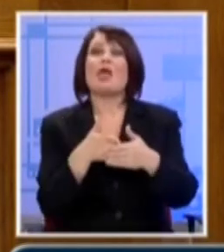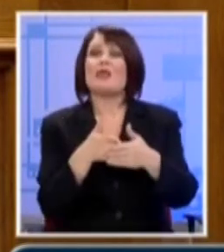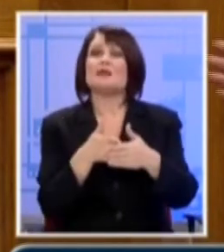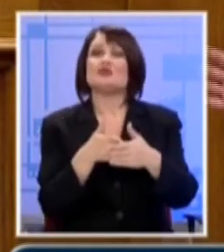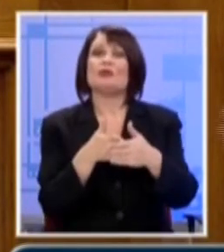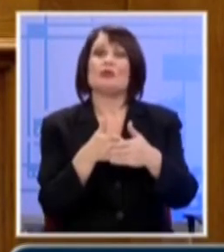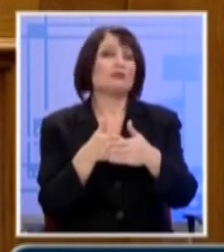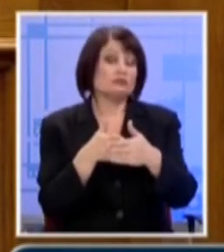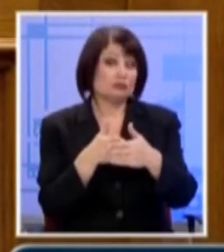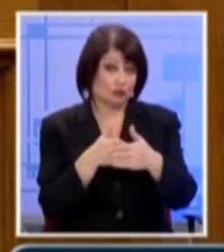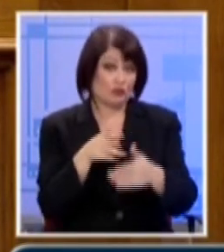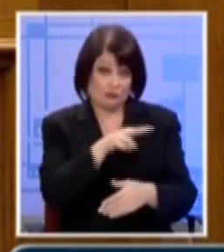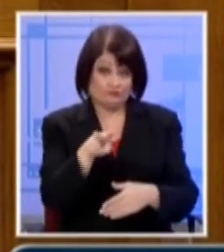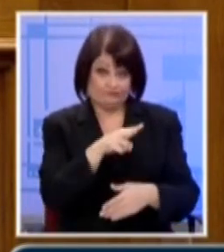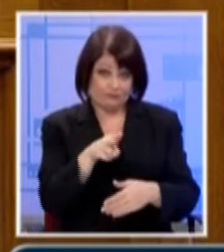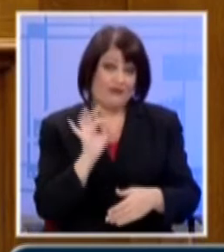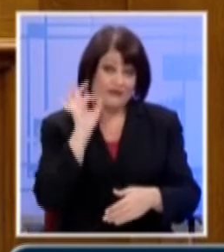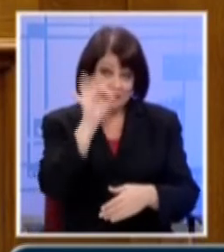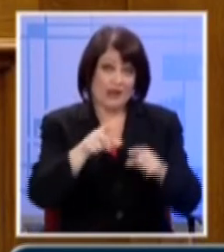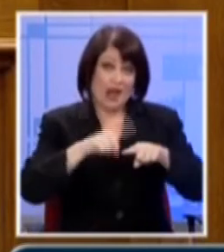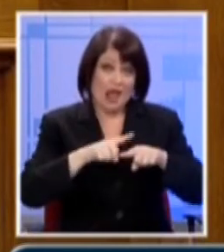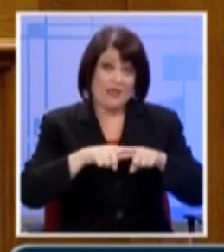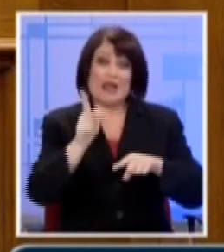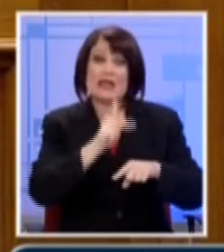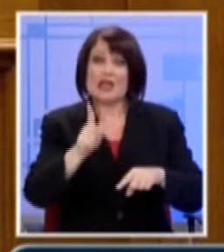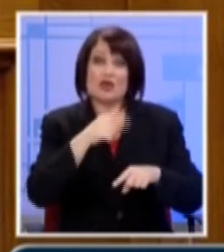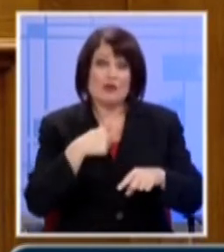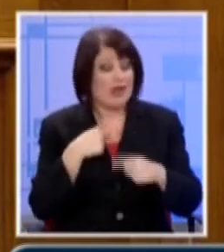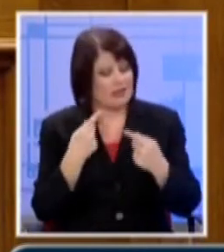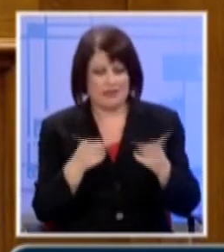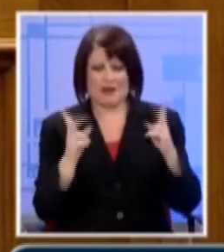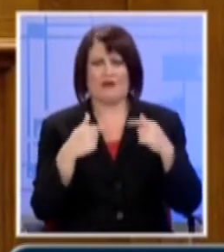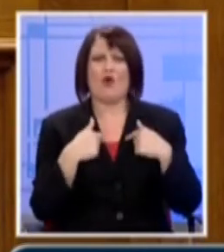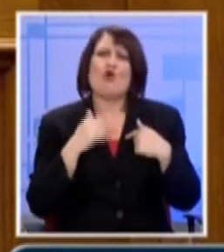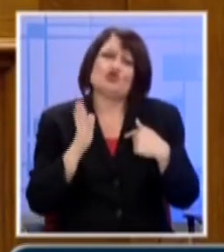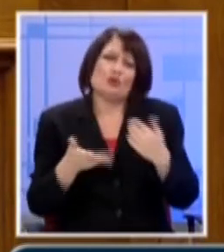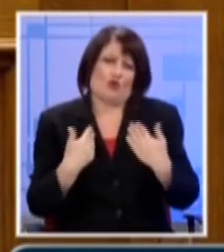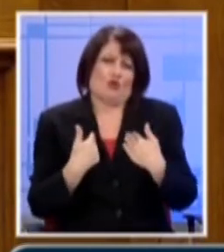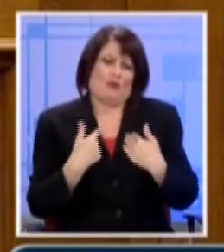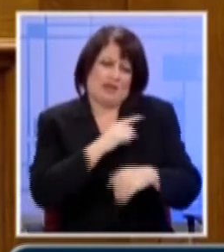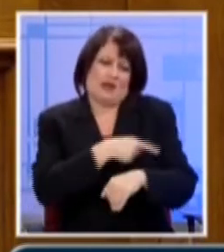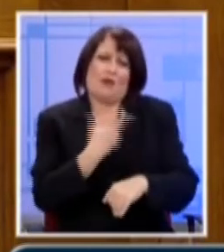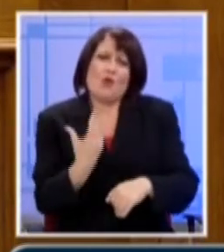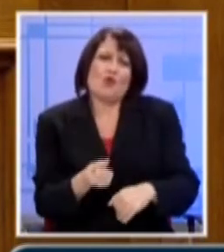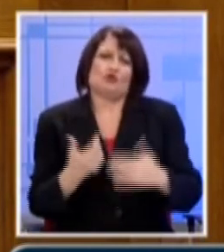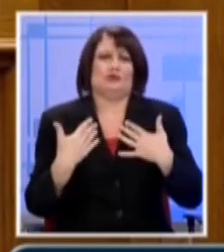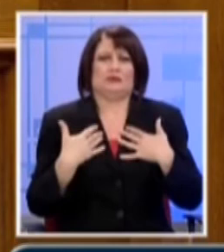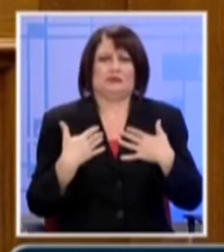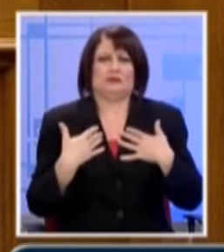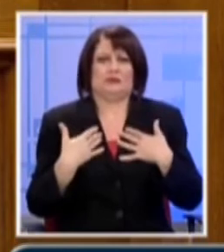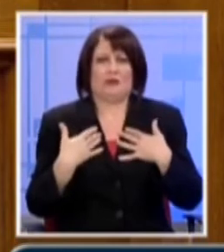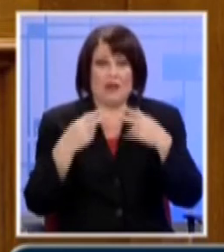στο οποίο οδηγείται τη χώρα αλλά και την κοινωνία δεν θα επιτρέψουμε, με όσες βέβαια δυνάμεις διαθέτουμε, να